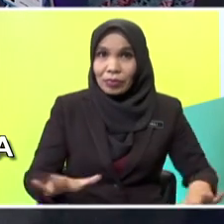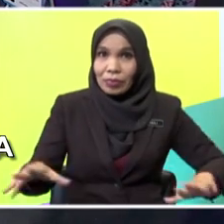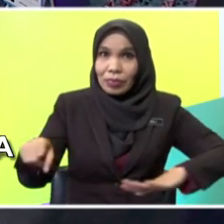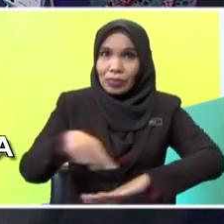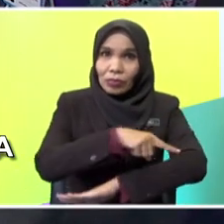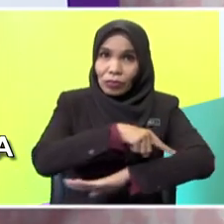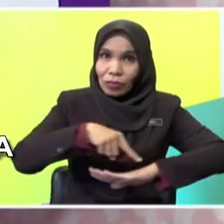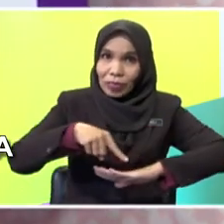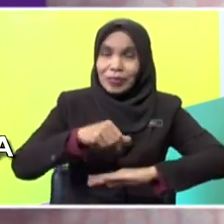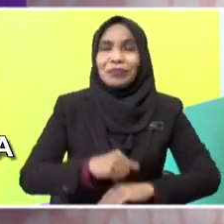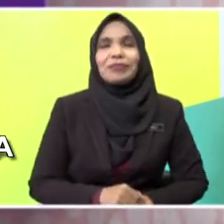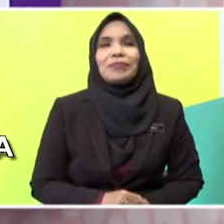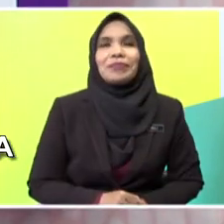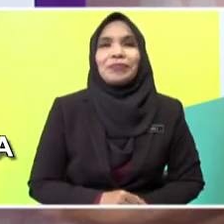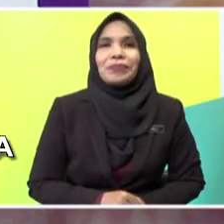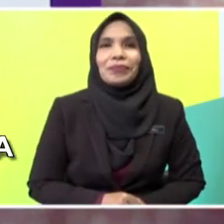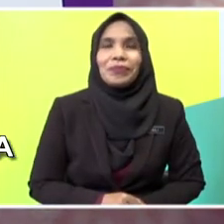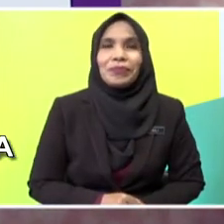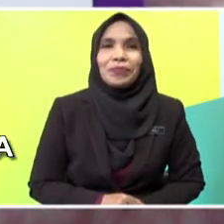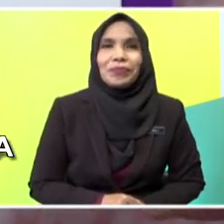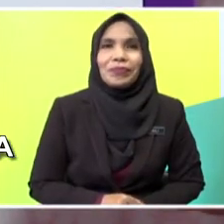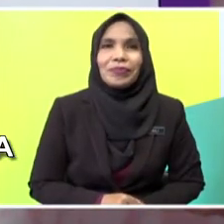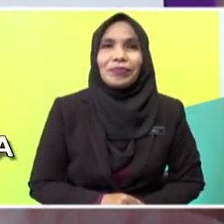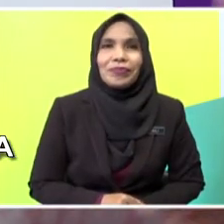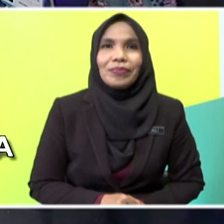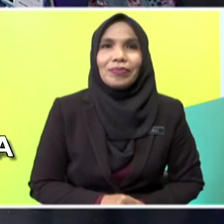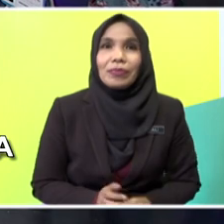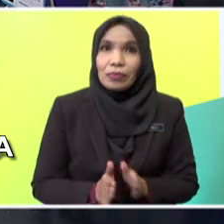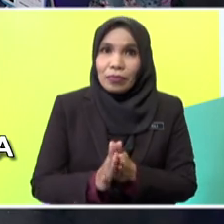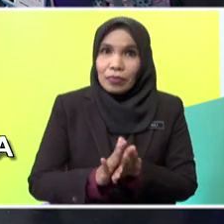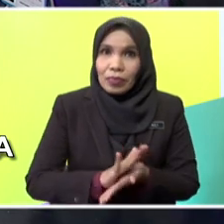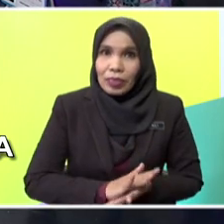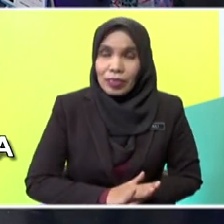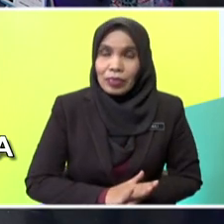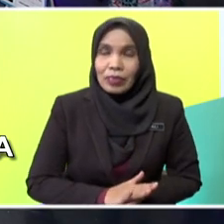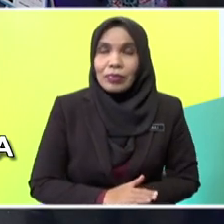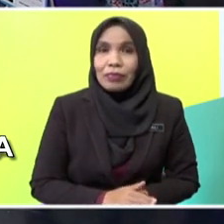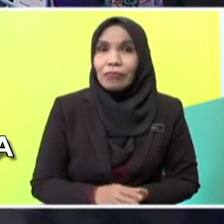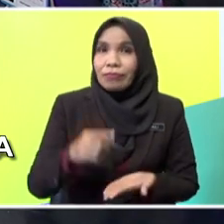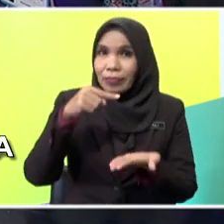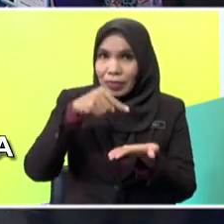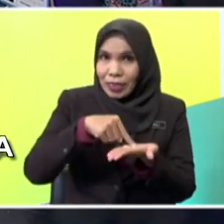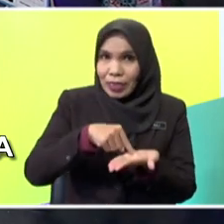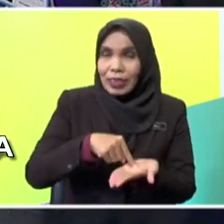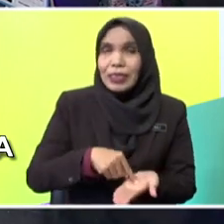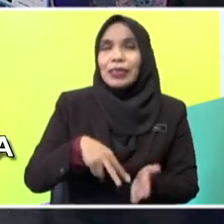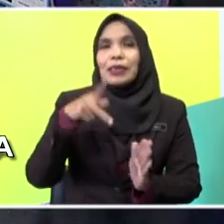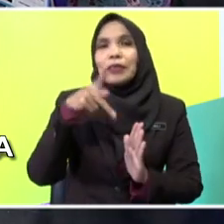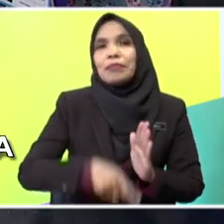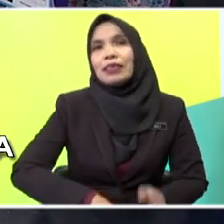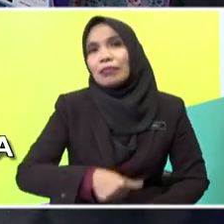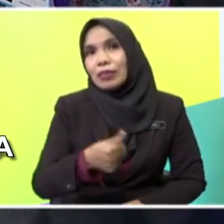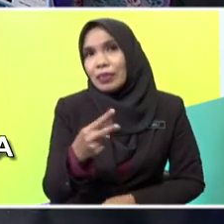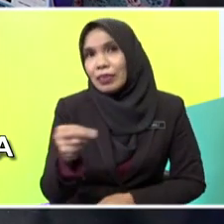Magic rulernya. Okey. Jadi ini antara peralatan-peralatan penting